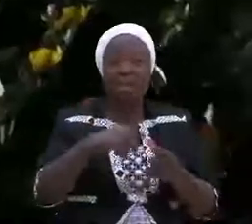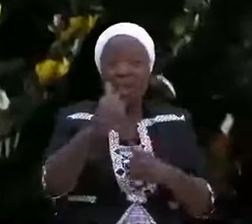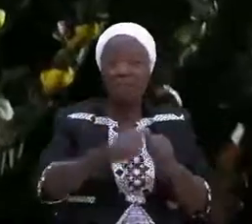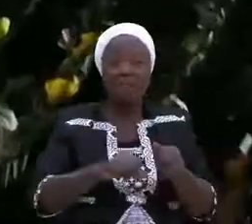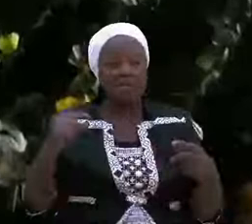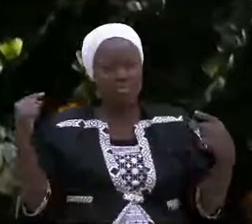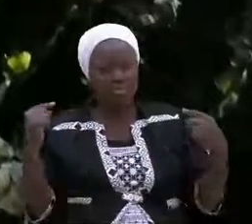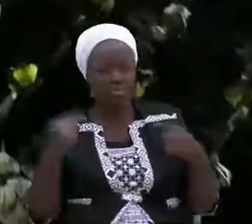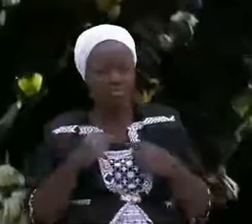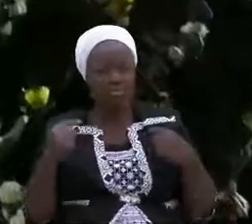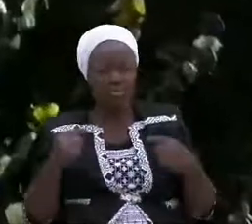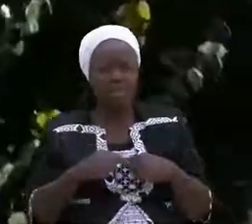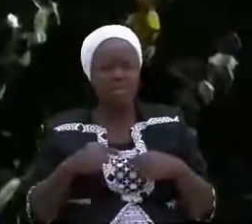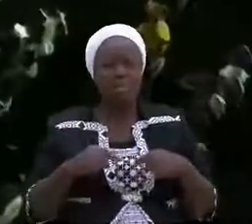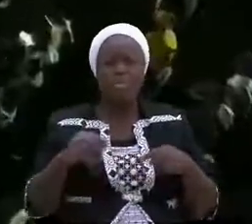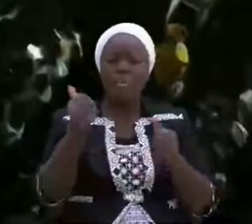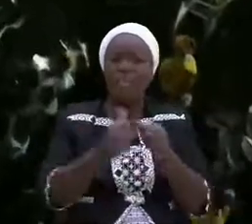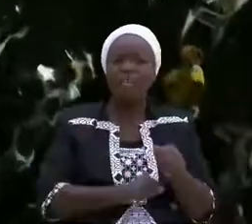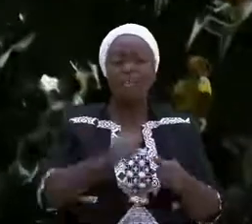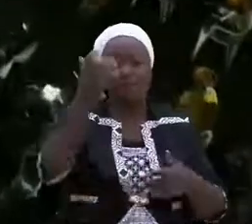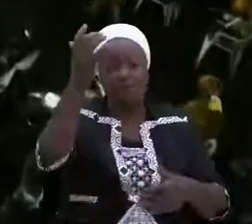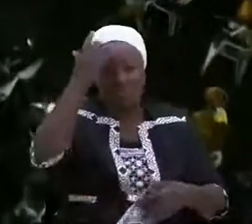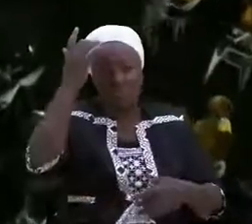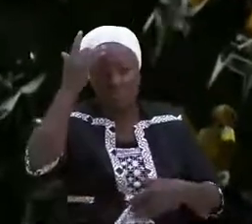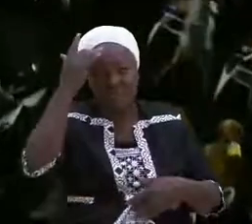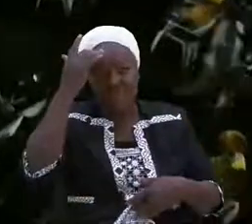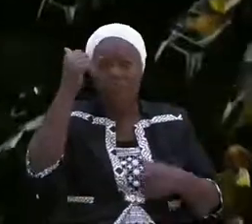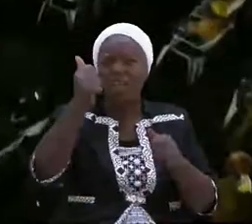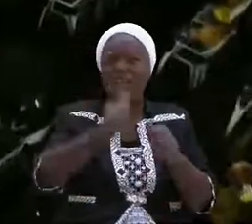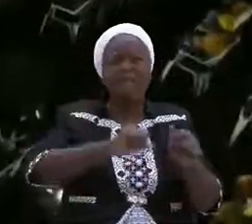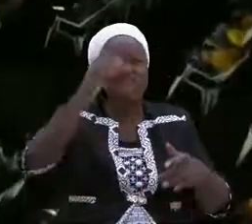toute douleur, toute maladie,